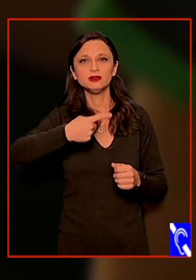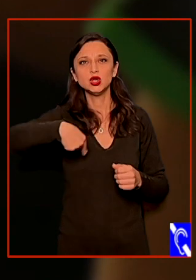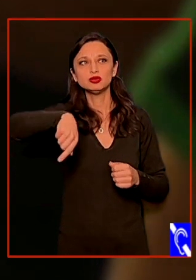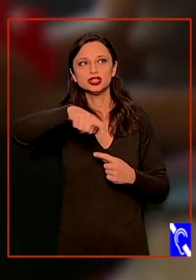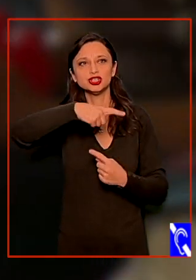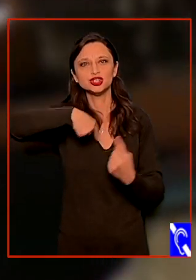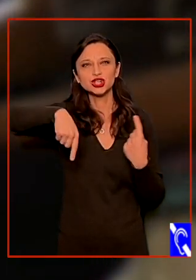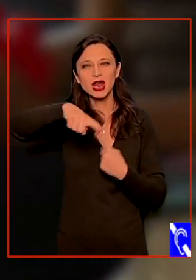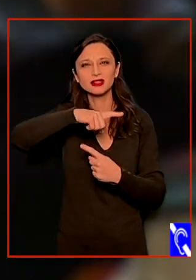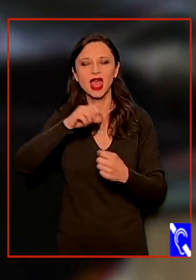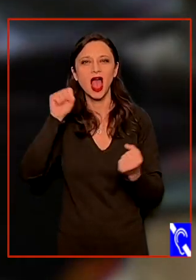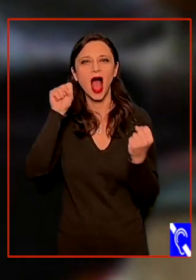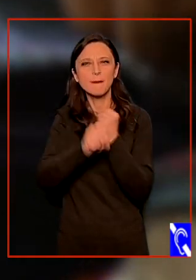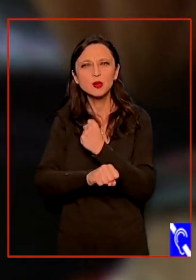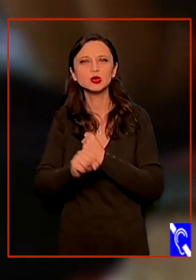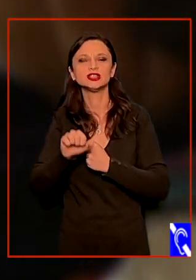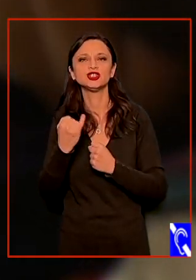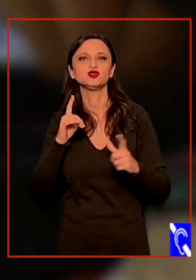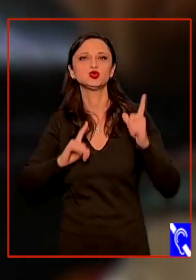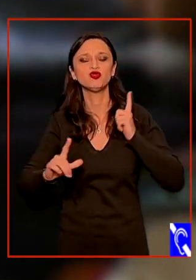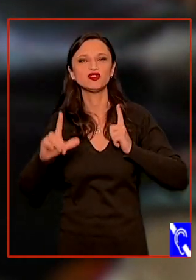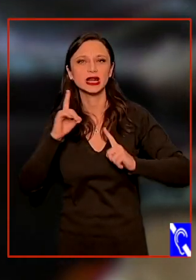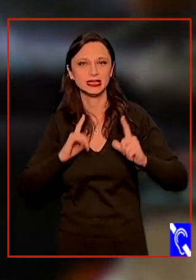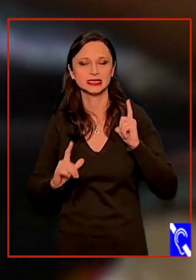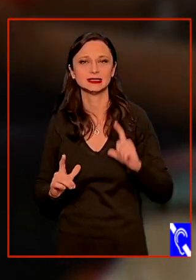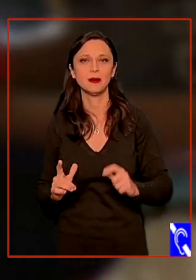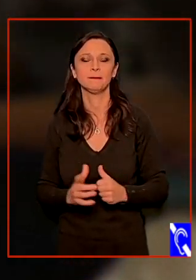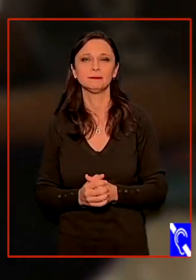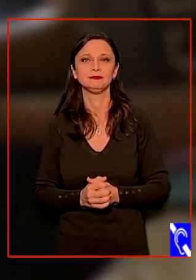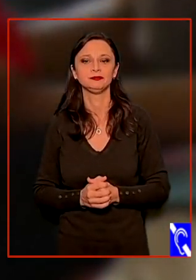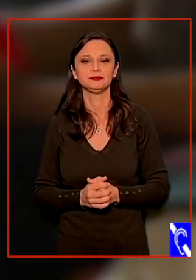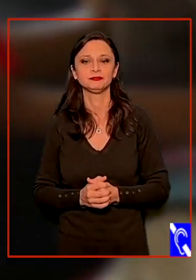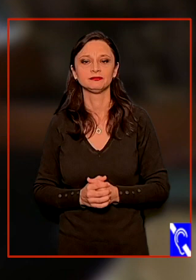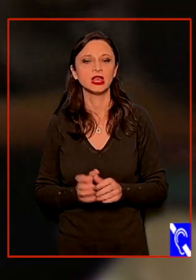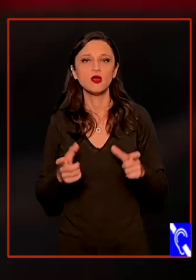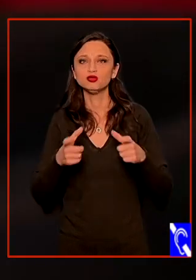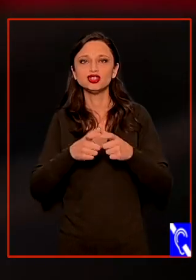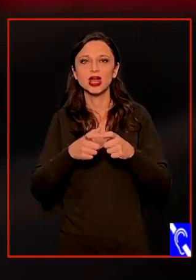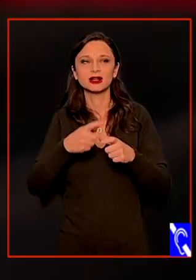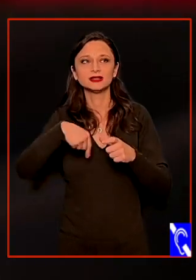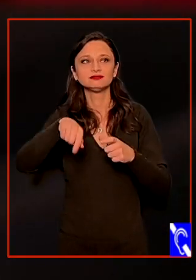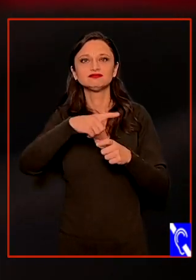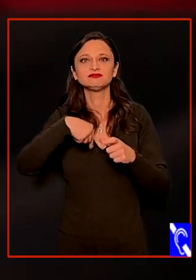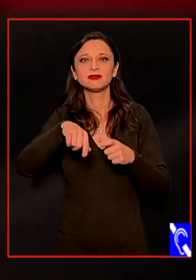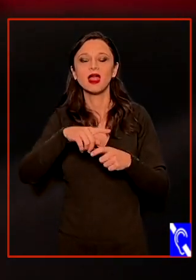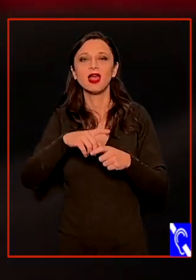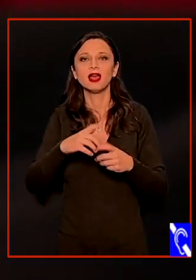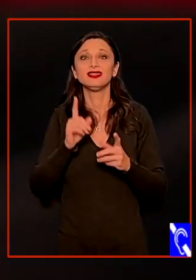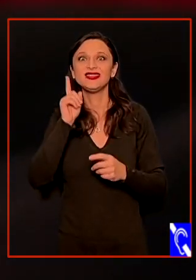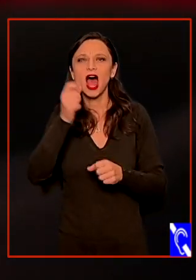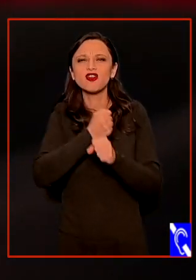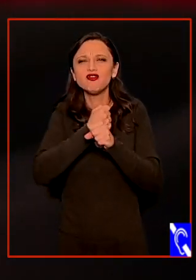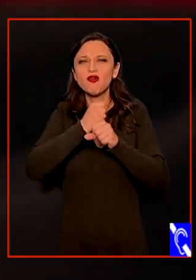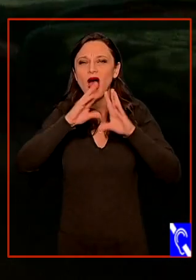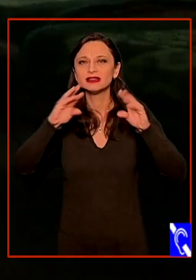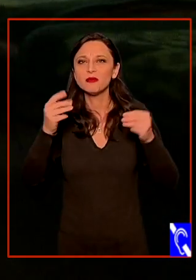al abuzurilor și al suferinței oamenilor ăstora până la urmă se închide cu niște bani foarte